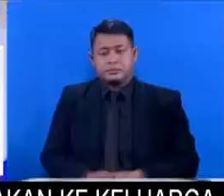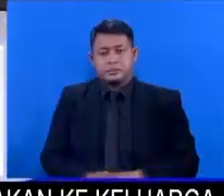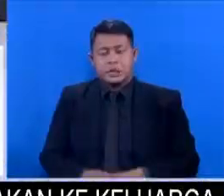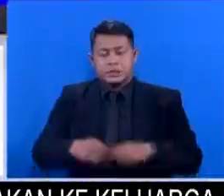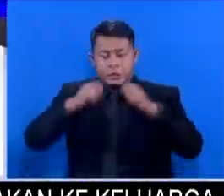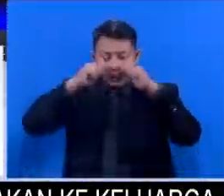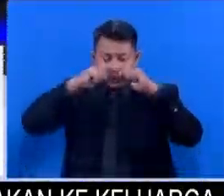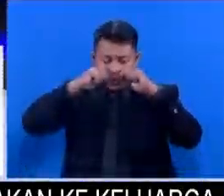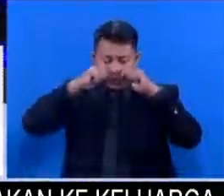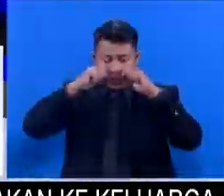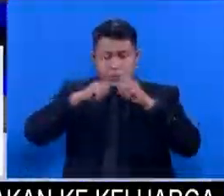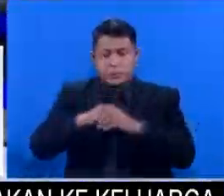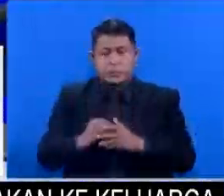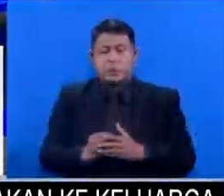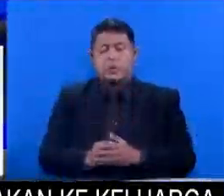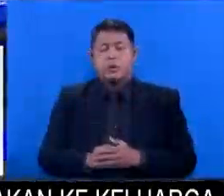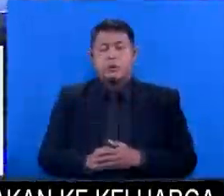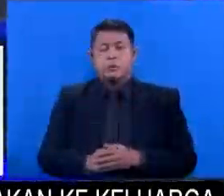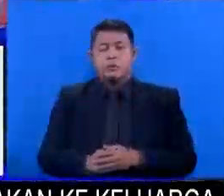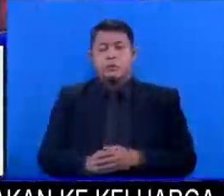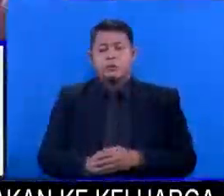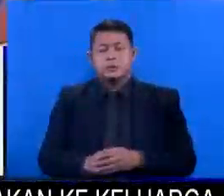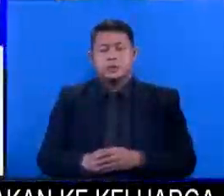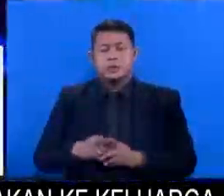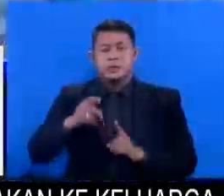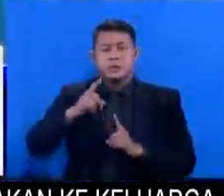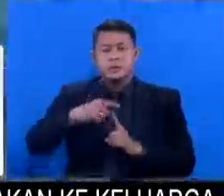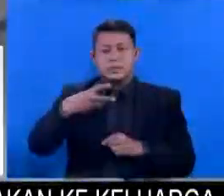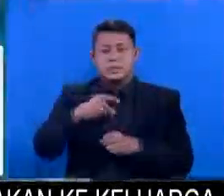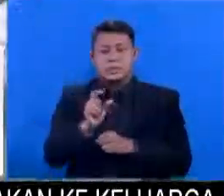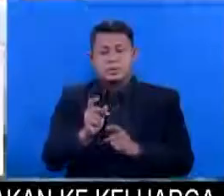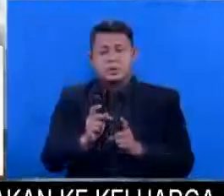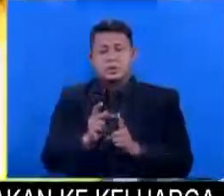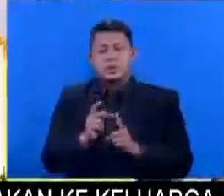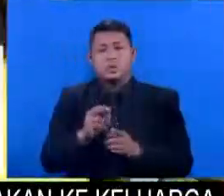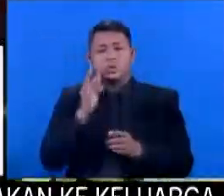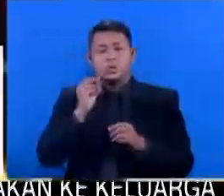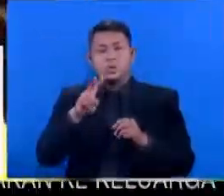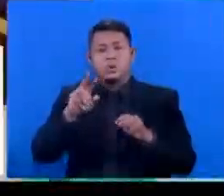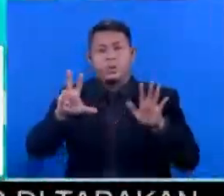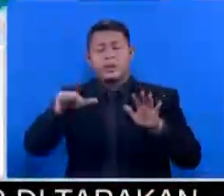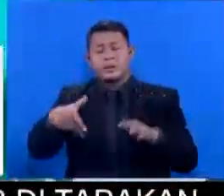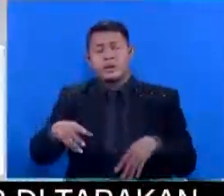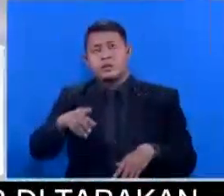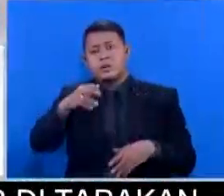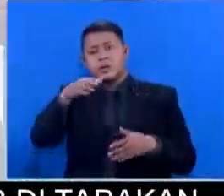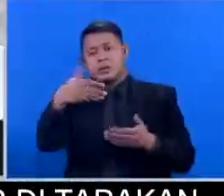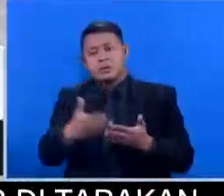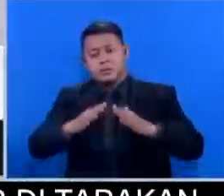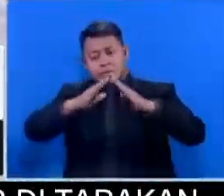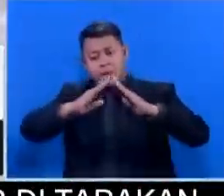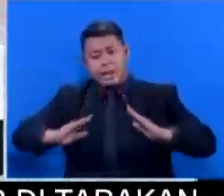Tangis histeris mewarnai kepergian Teguh Haris Maulana, pria 22 tahun yang ditemukan tewas di atap